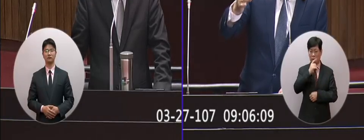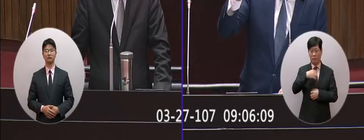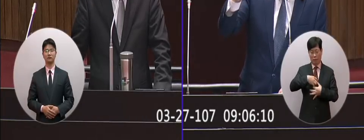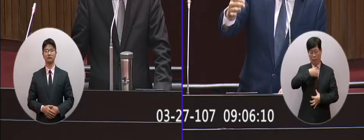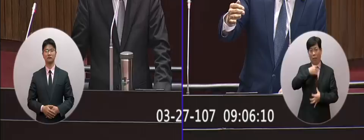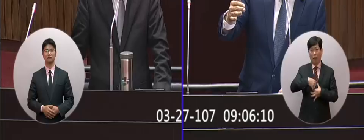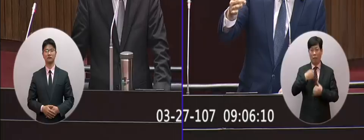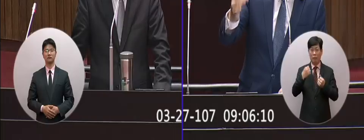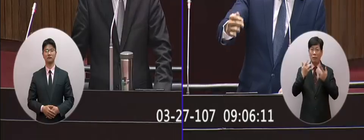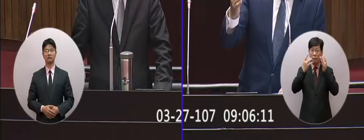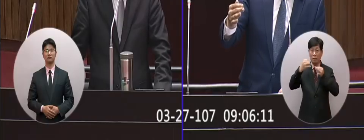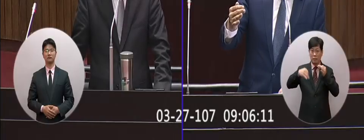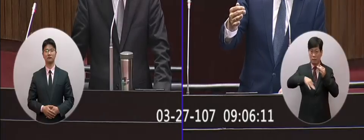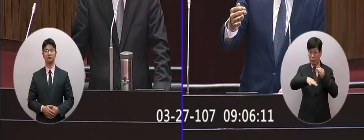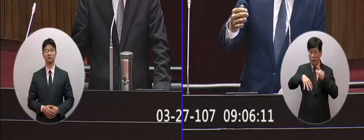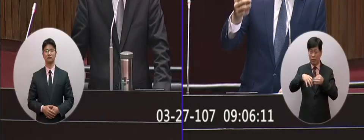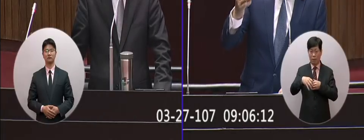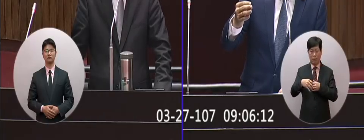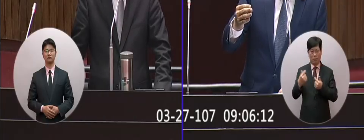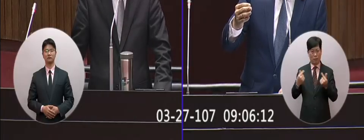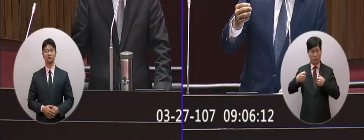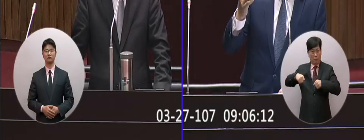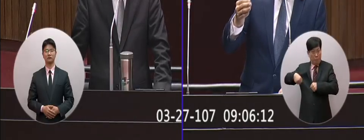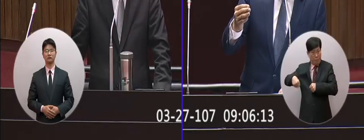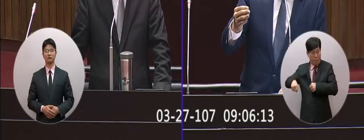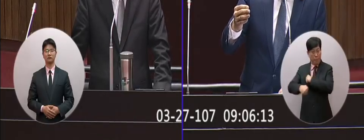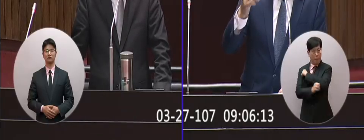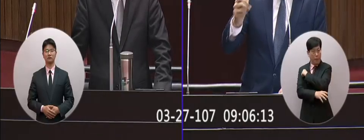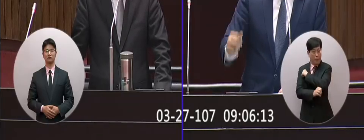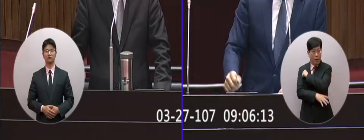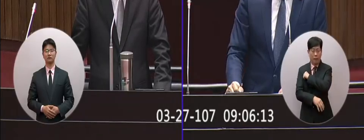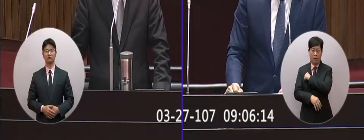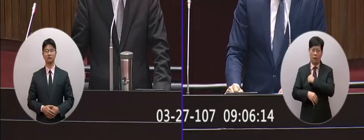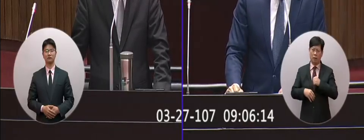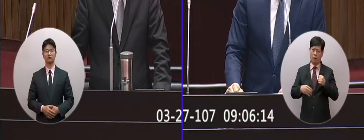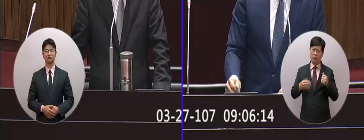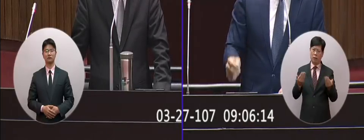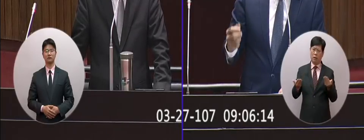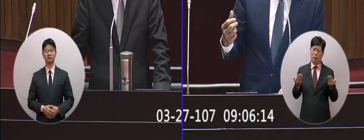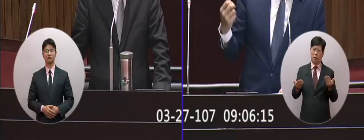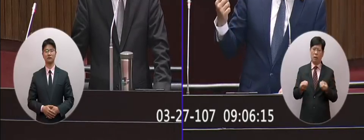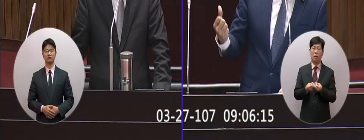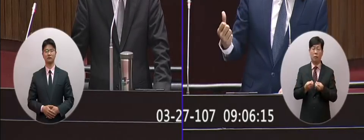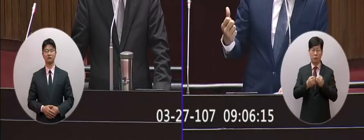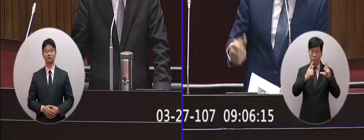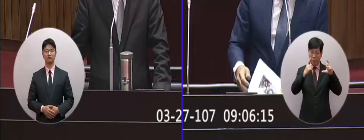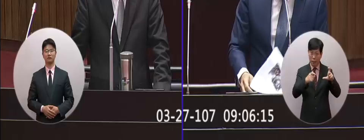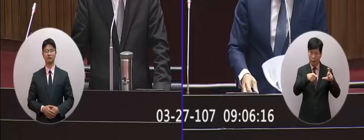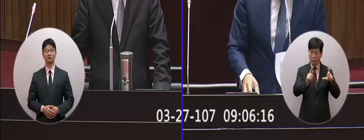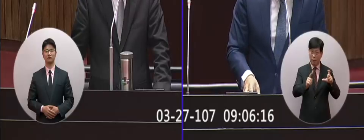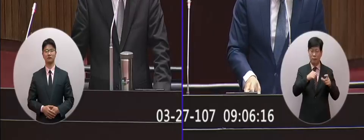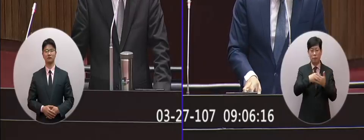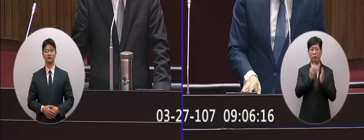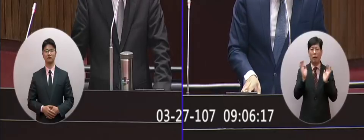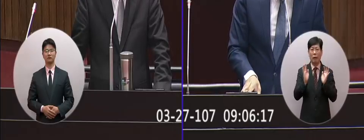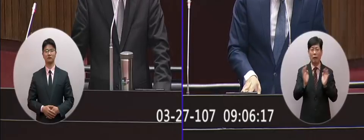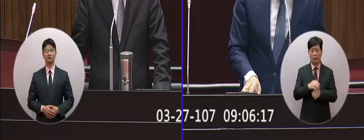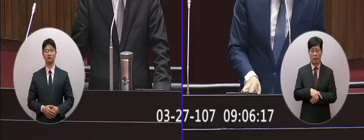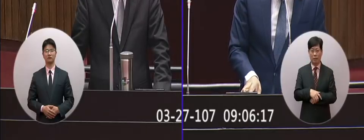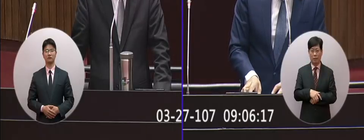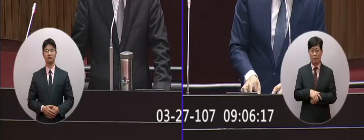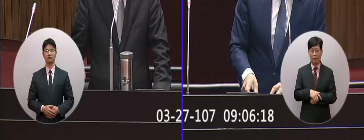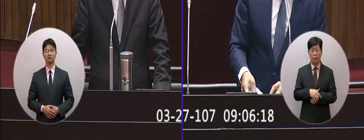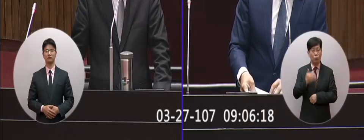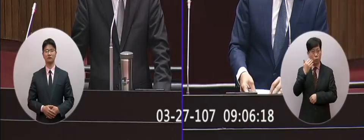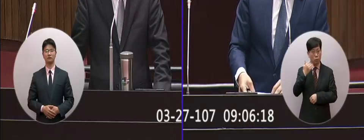道，在菜市场里面刚好跟机车的排烟管其实是同一个位置。那我们现在拍到这个照片还是只有小朋友的。那